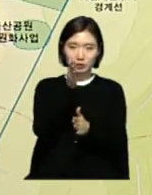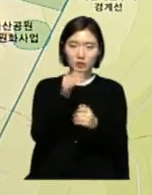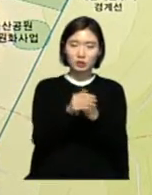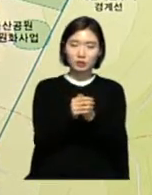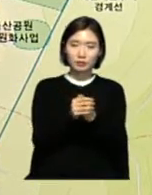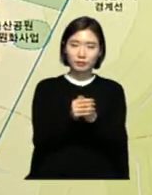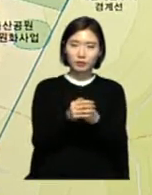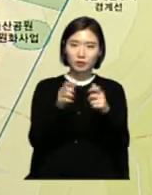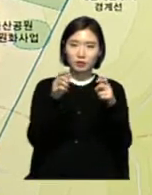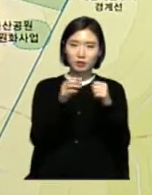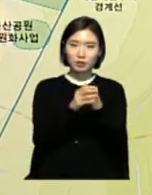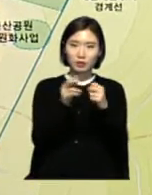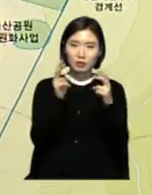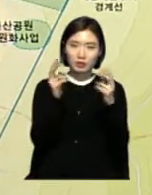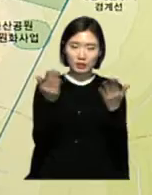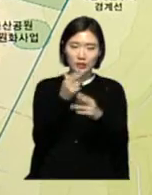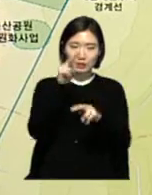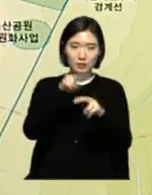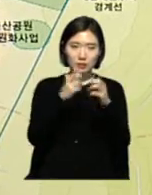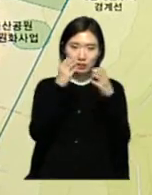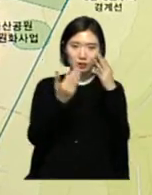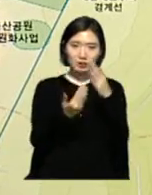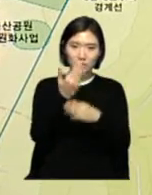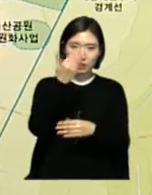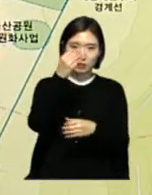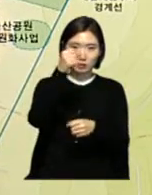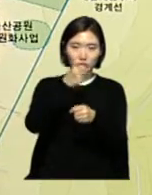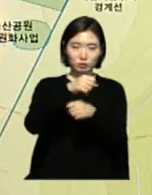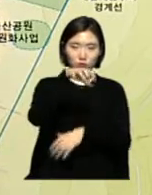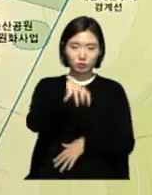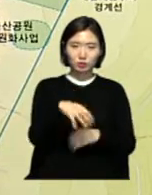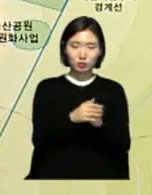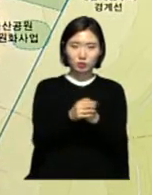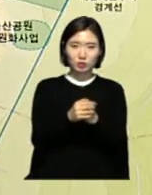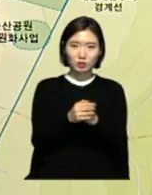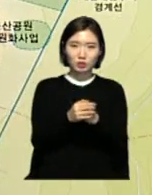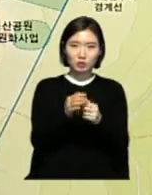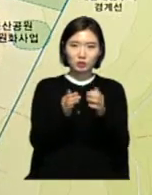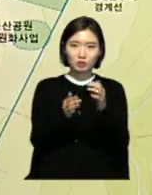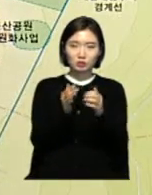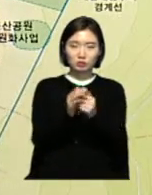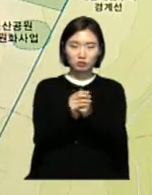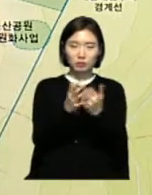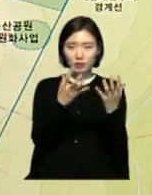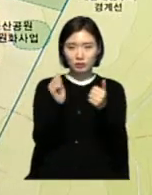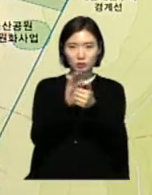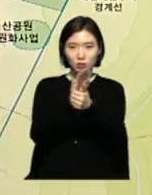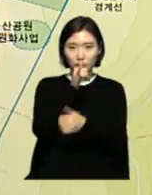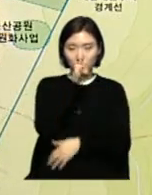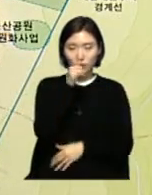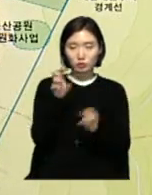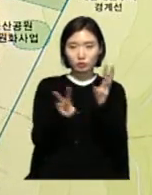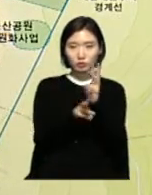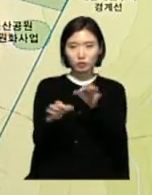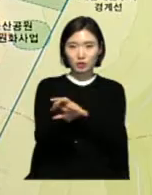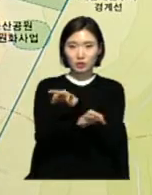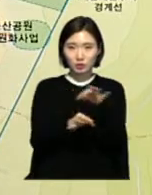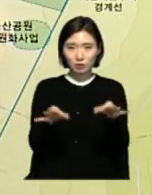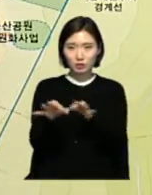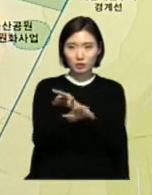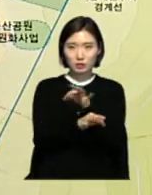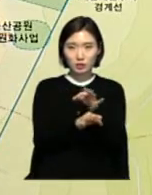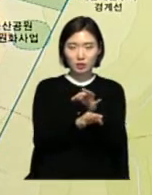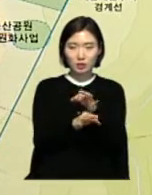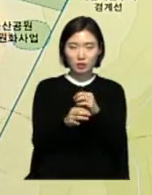및 일자리 창출을 통한 지역경제 활성화에 큰 역할을 할 수 있을 것이며 나아가서 중앙경제 삼각